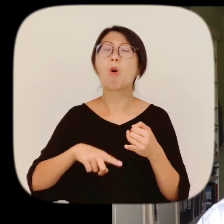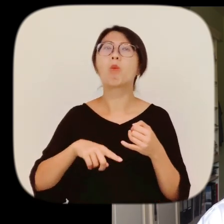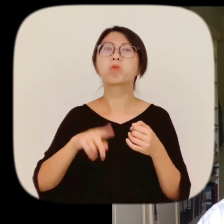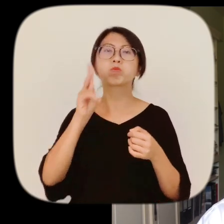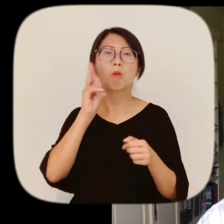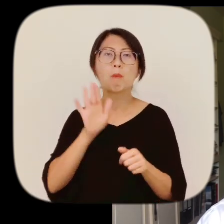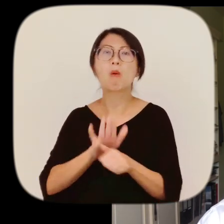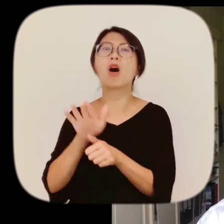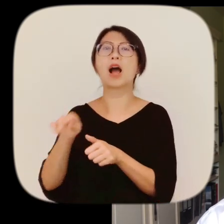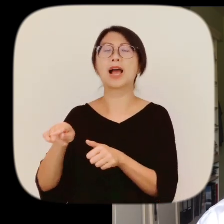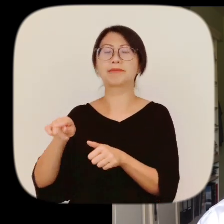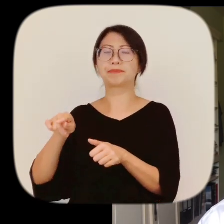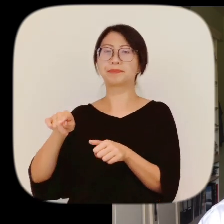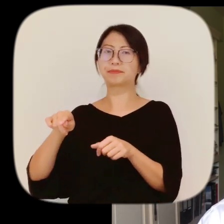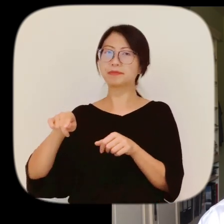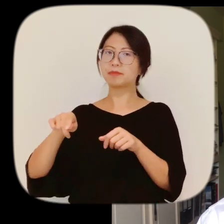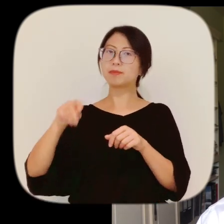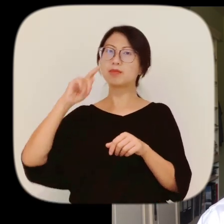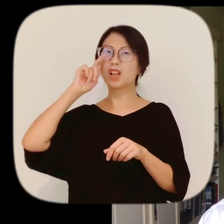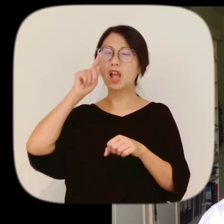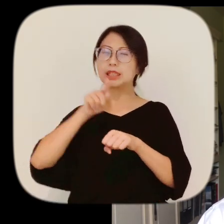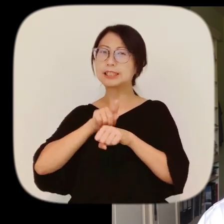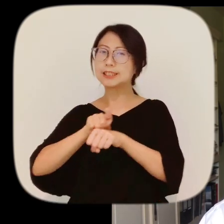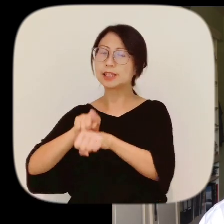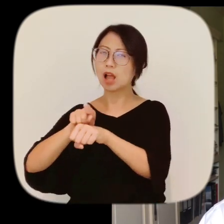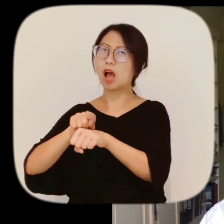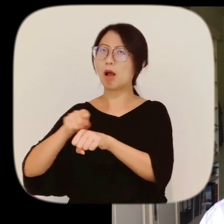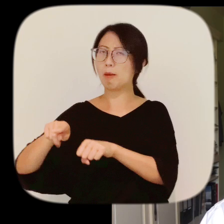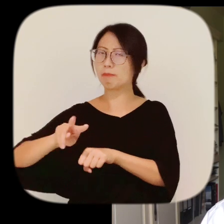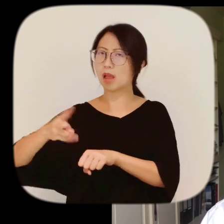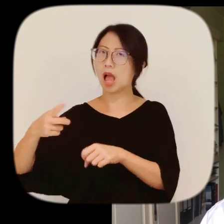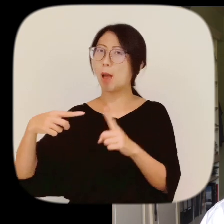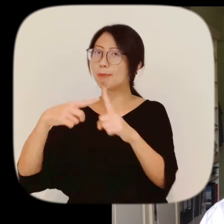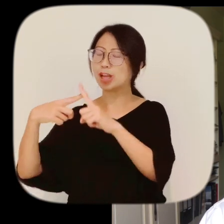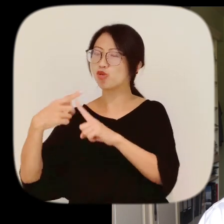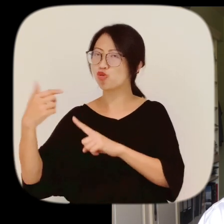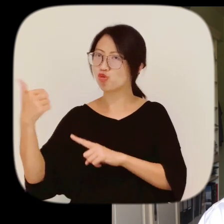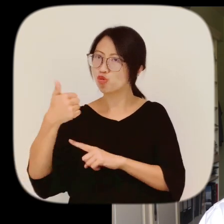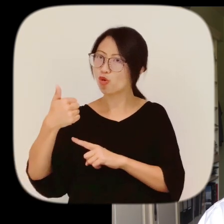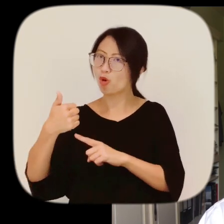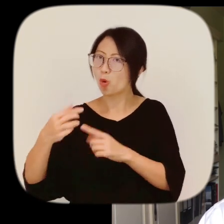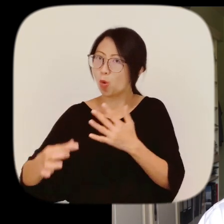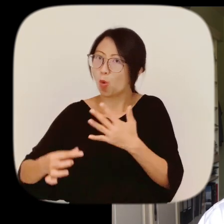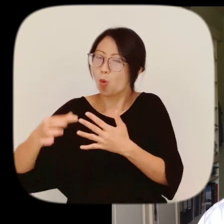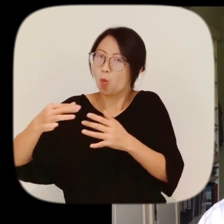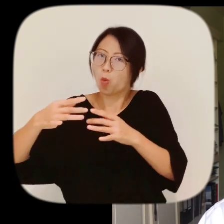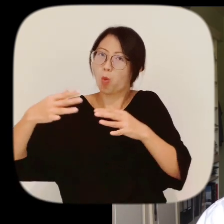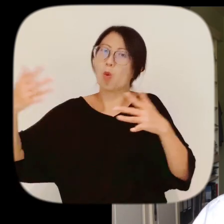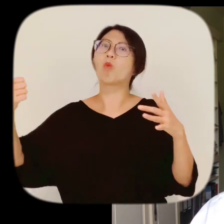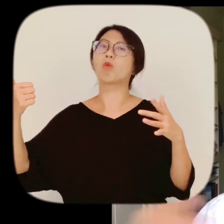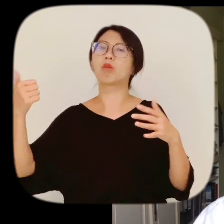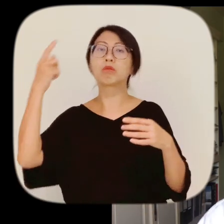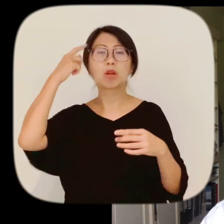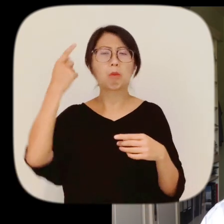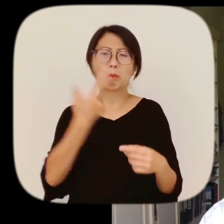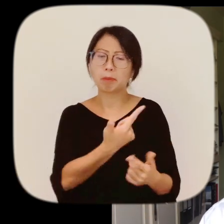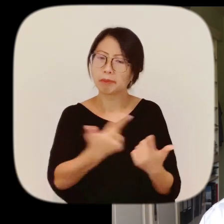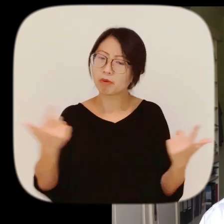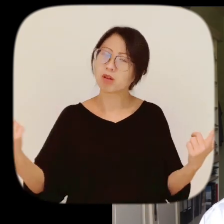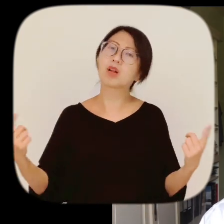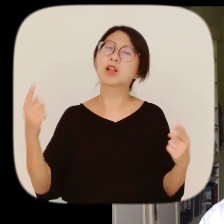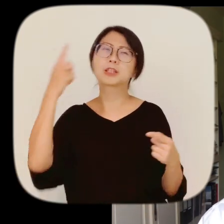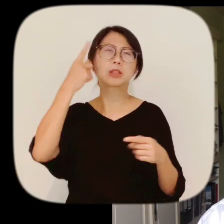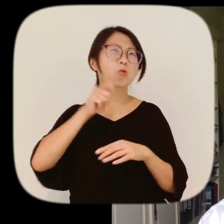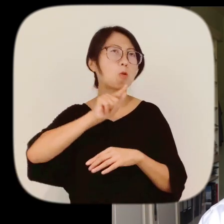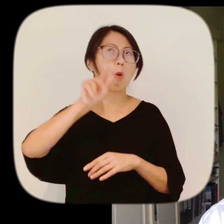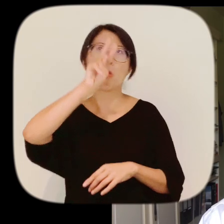通过这种信念呢最后捷克是能够是民主化成为了一个